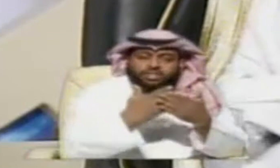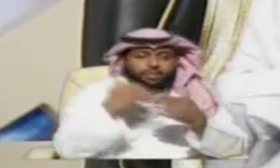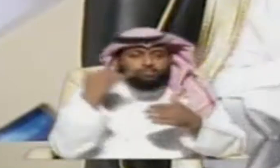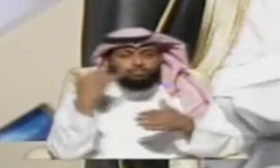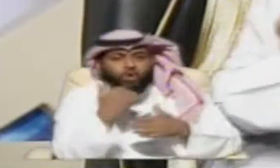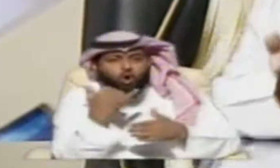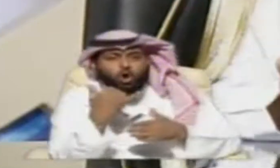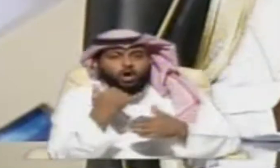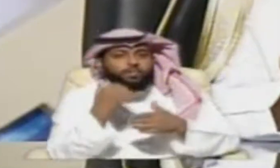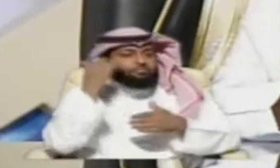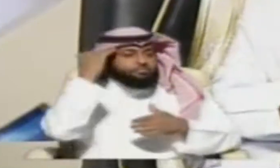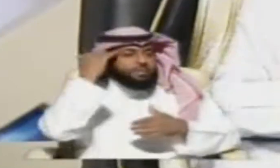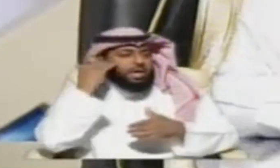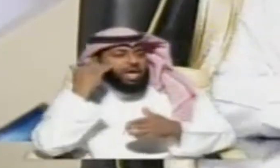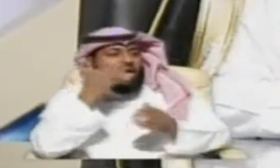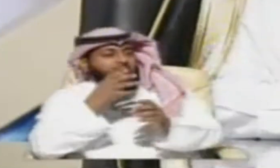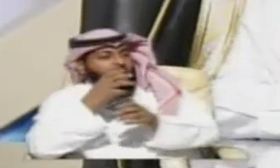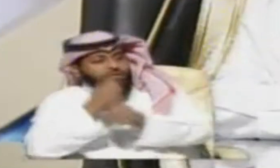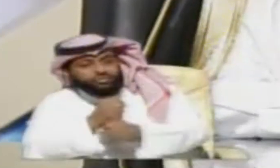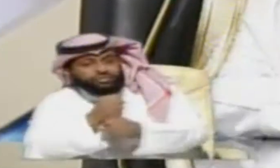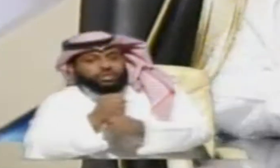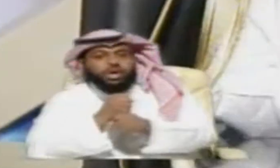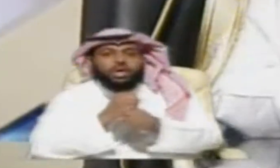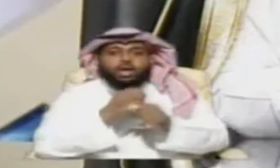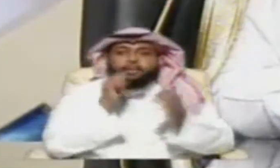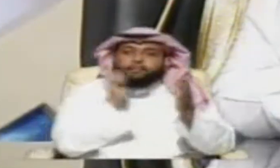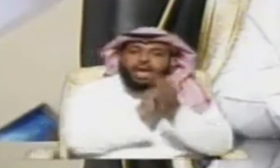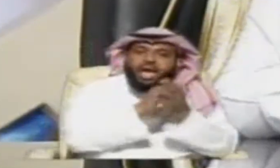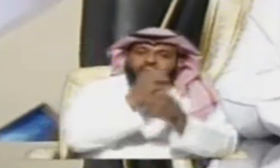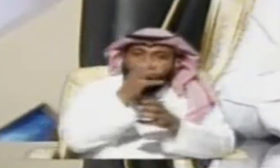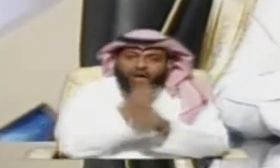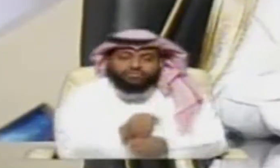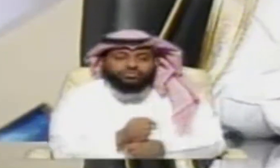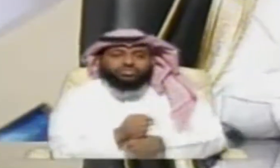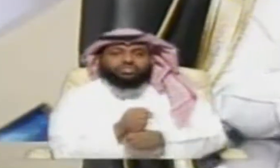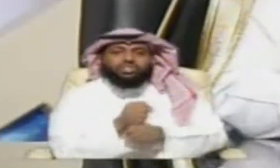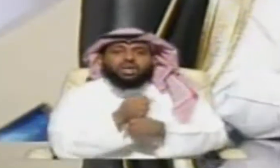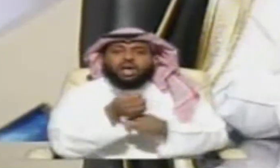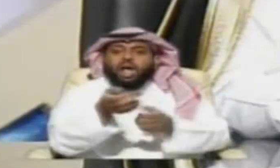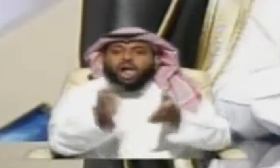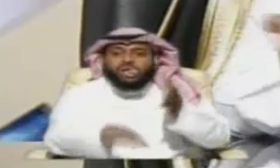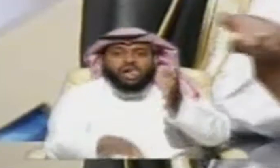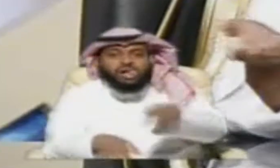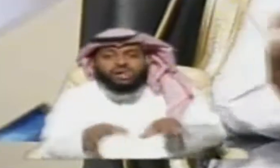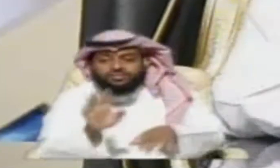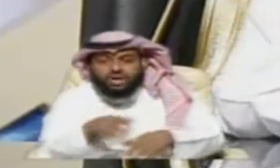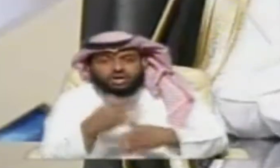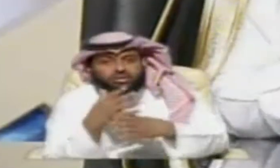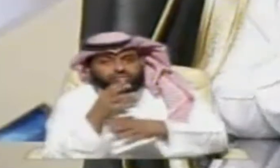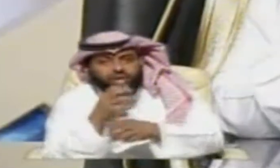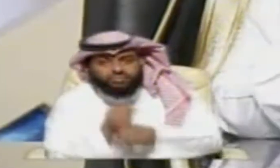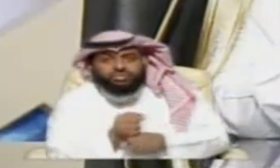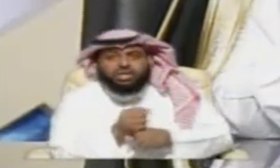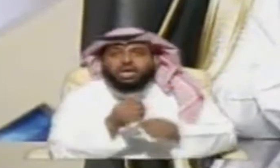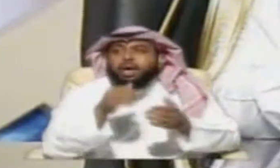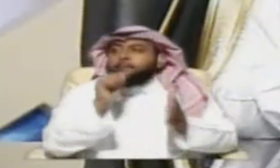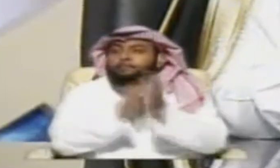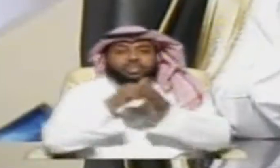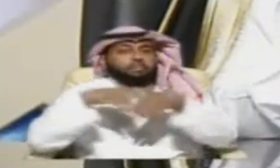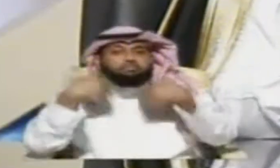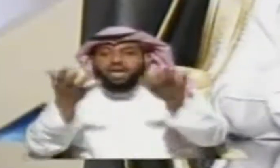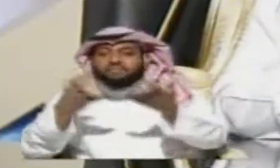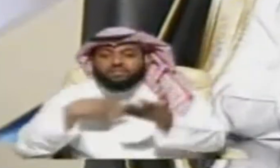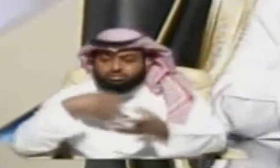عن ليكون فيها أيضا إعانة للمنكوبين الذين خرجوا إلى العراء، ليس